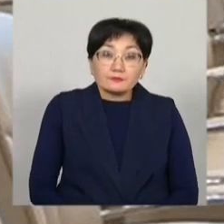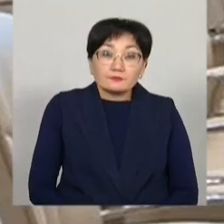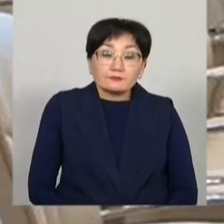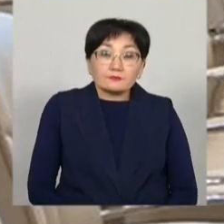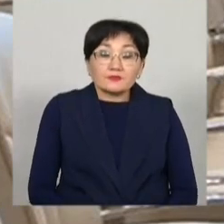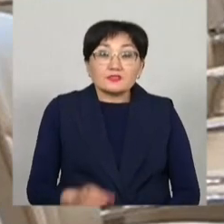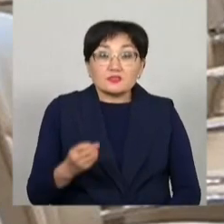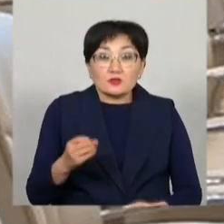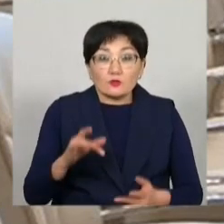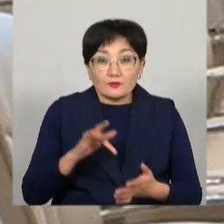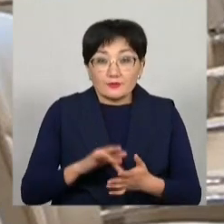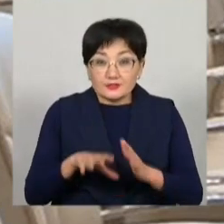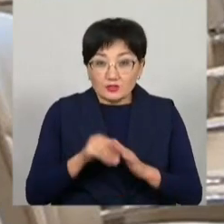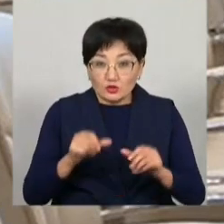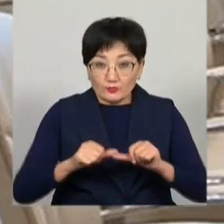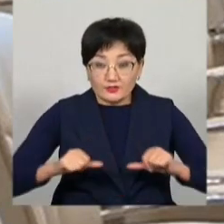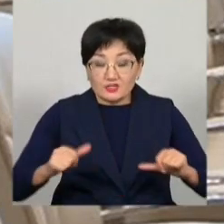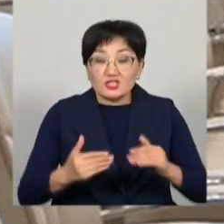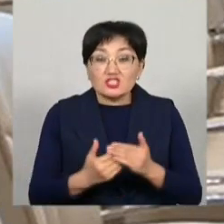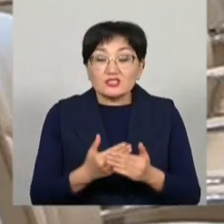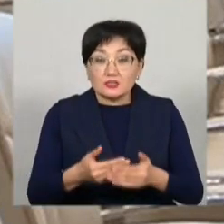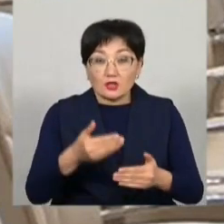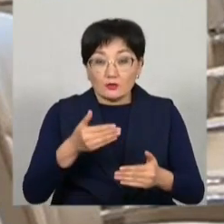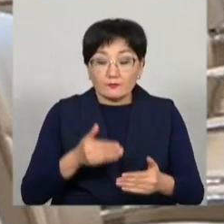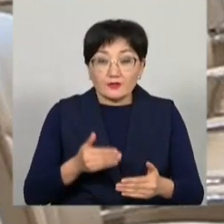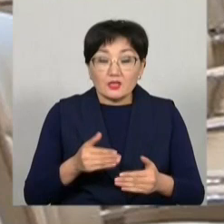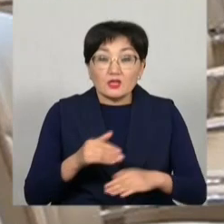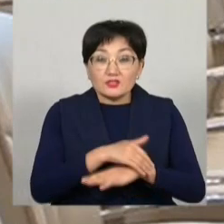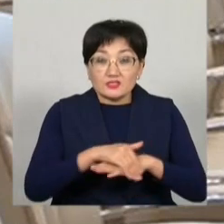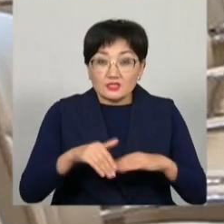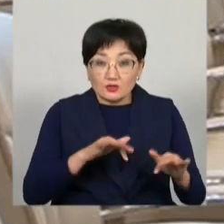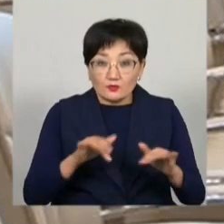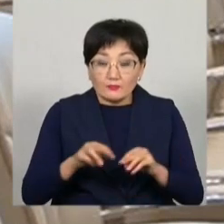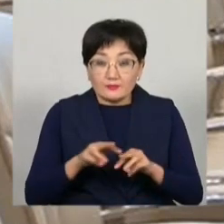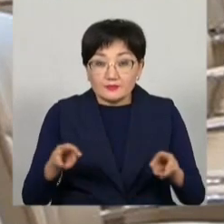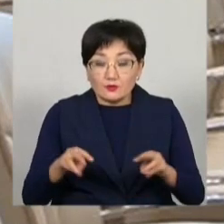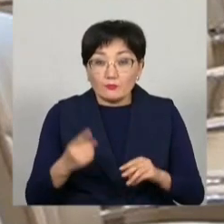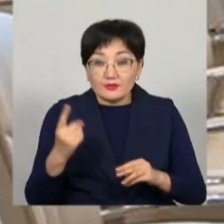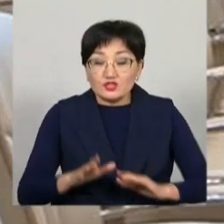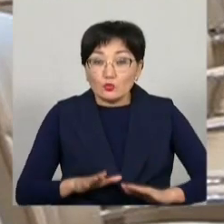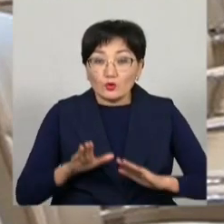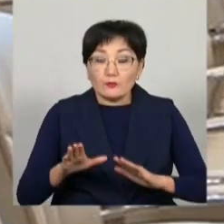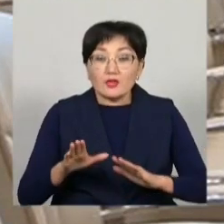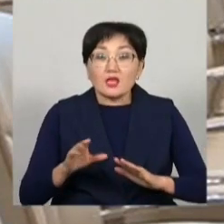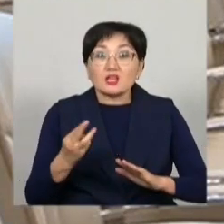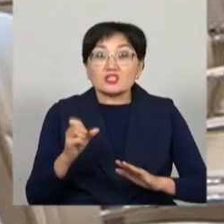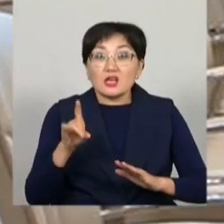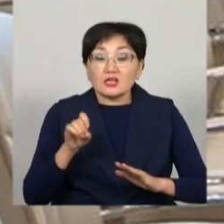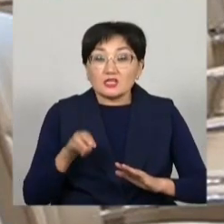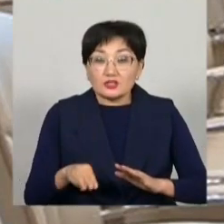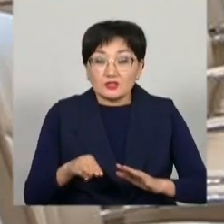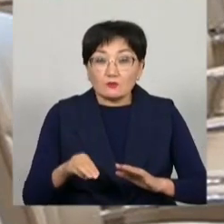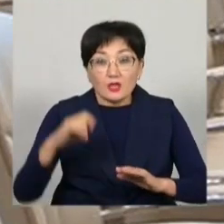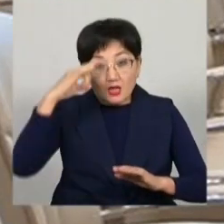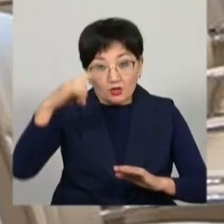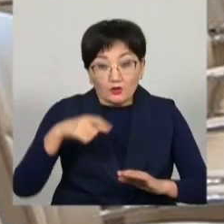Сонда яқы орталық сайлау комиссиясында жаңа ғана сыртқы істер министрінің бірінші орынбасары Шахрат Нұрышев